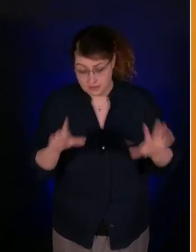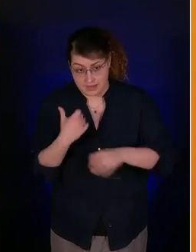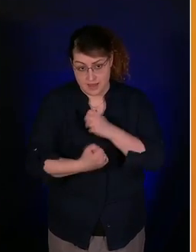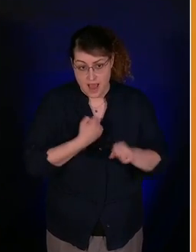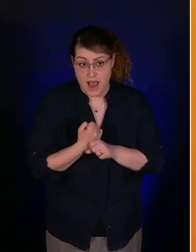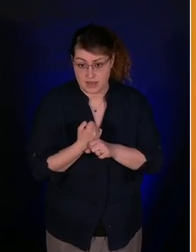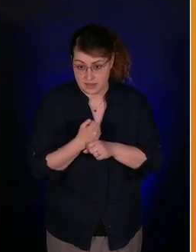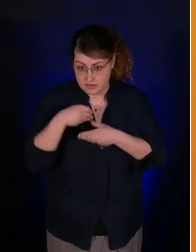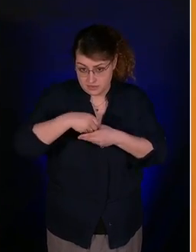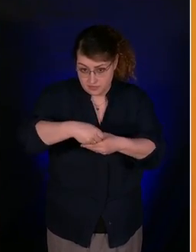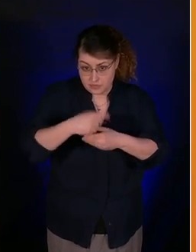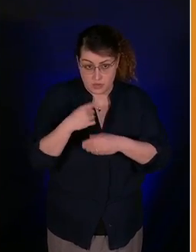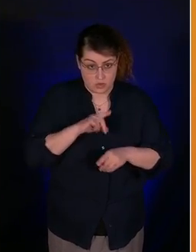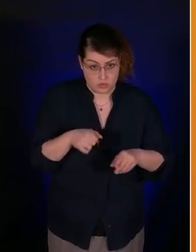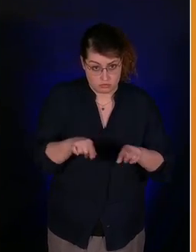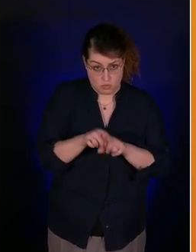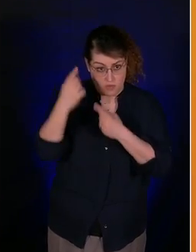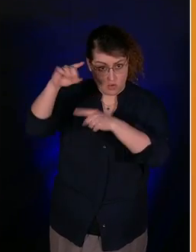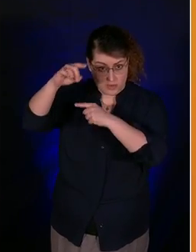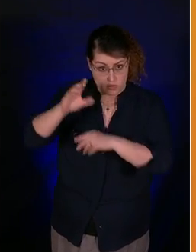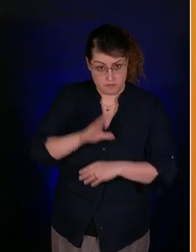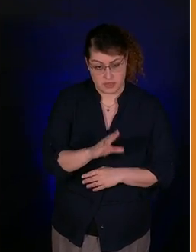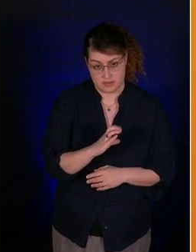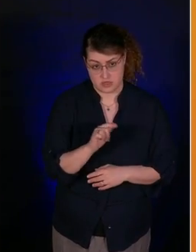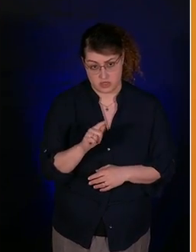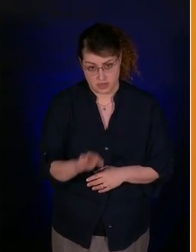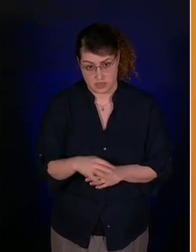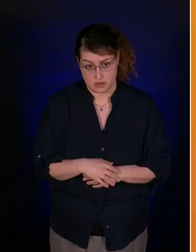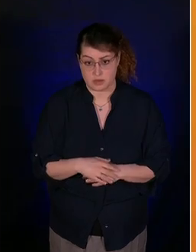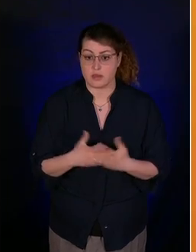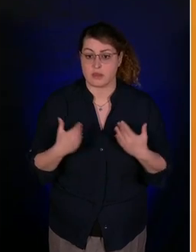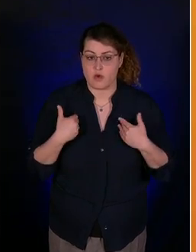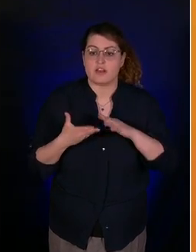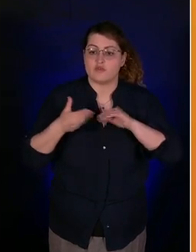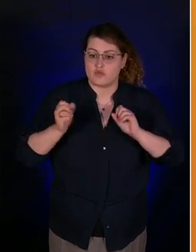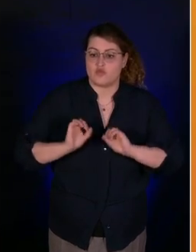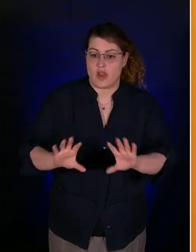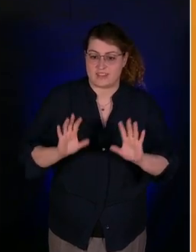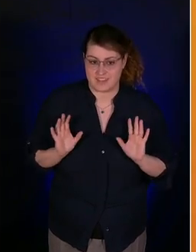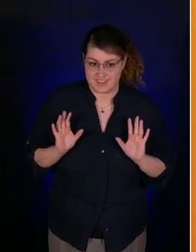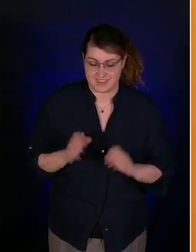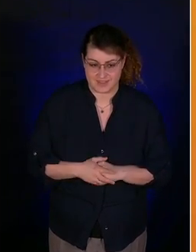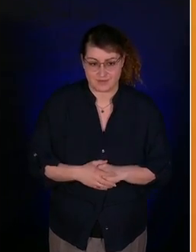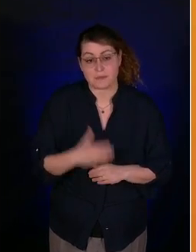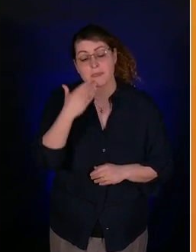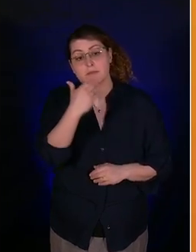les 37 années et demie comme une revendication de la CGT. Et je vais laisser la parole, moi. Merci